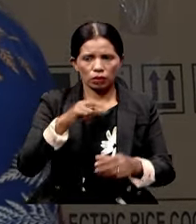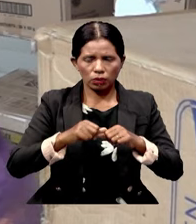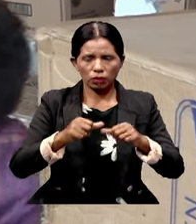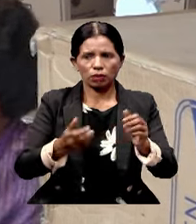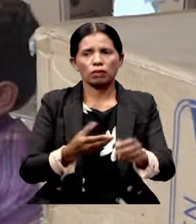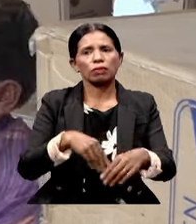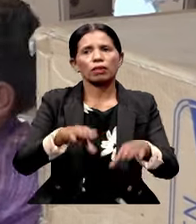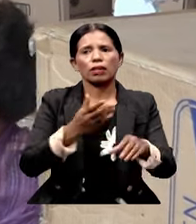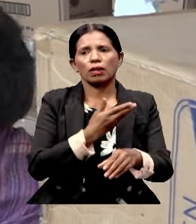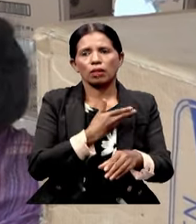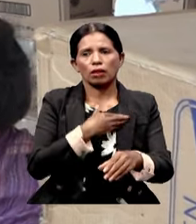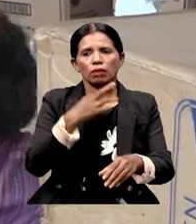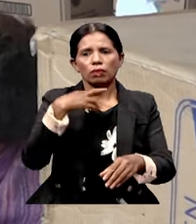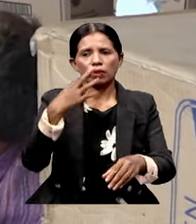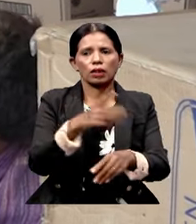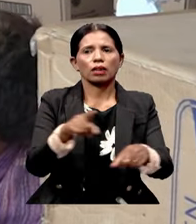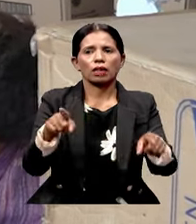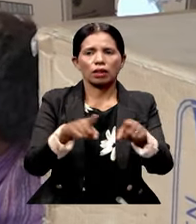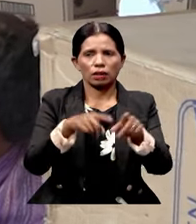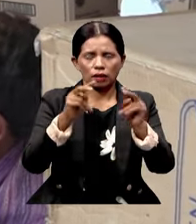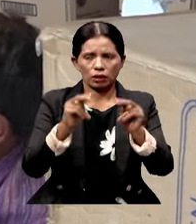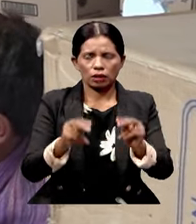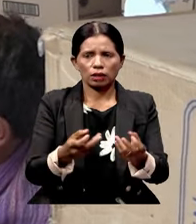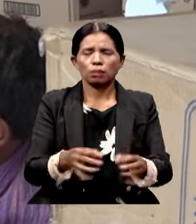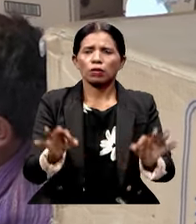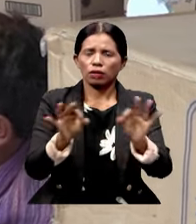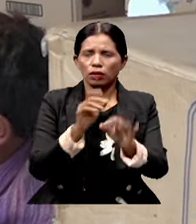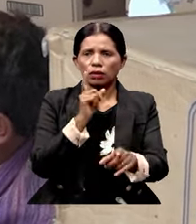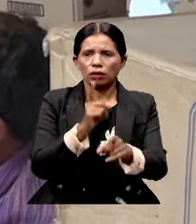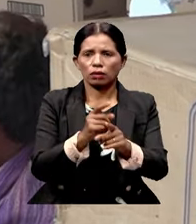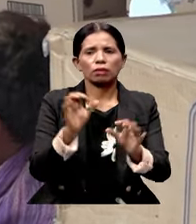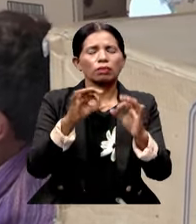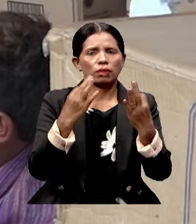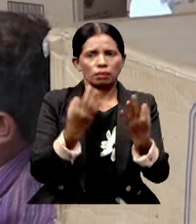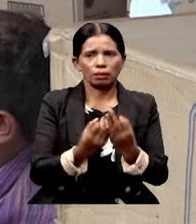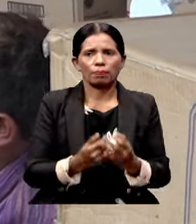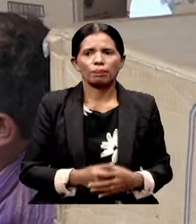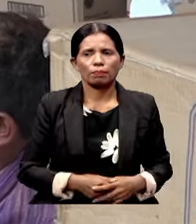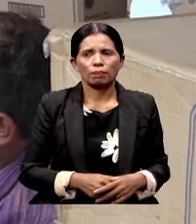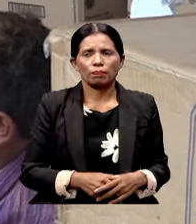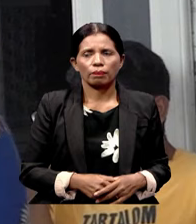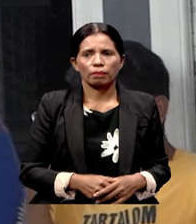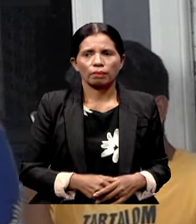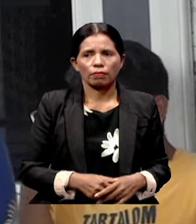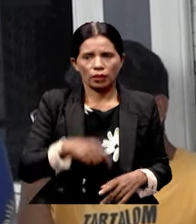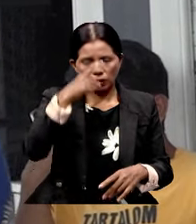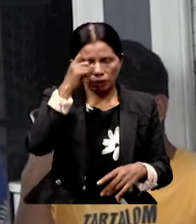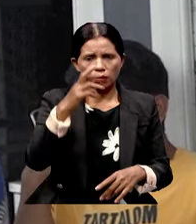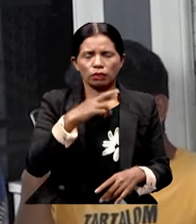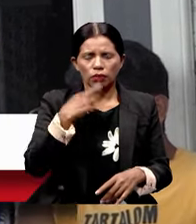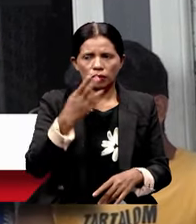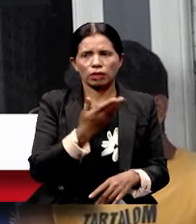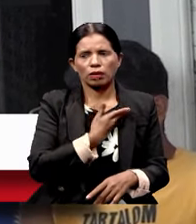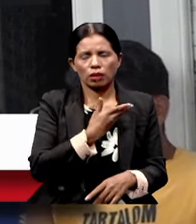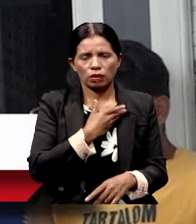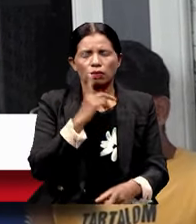sair. Tamba fos maka necessidade básica nebe importante liu bani umalaran. Tamba agora ne fos ne ma folin karun